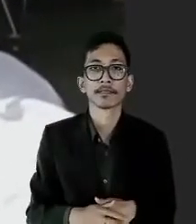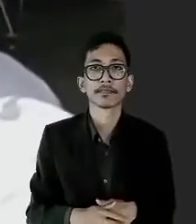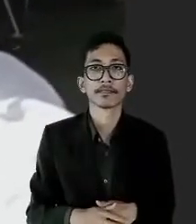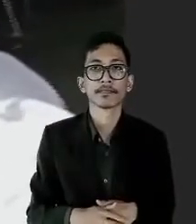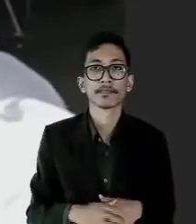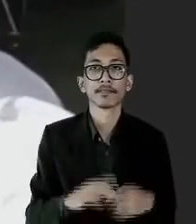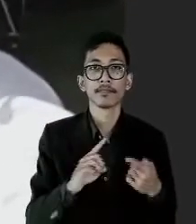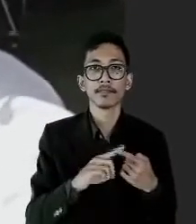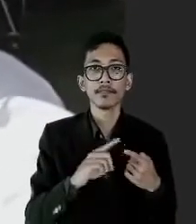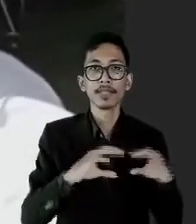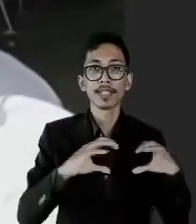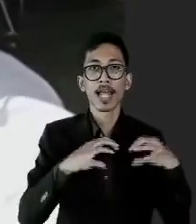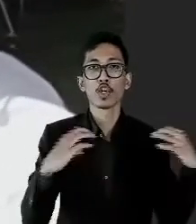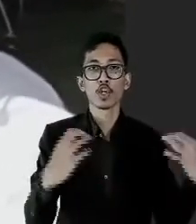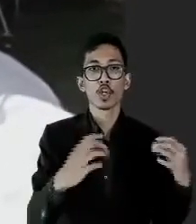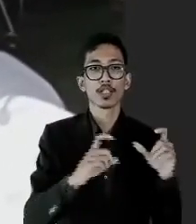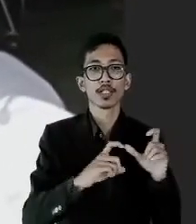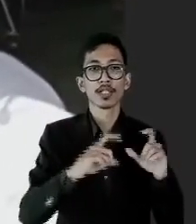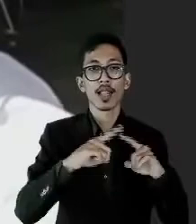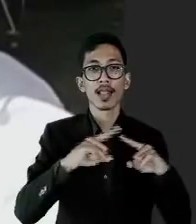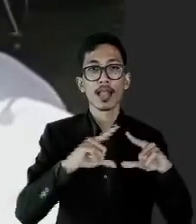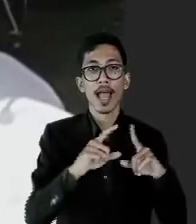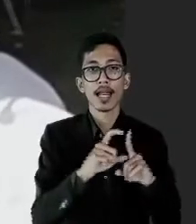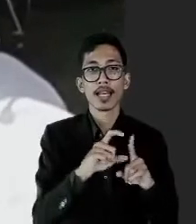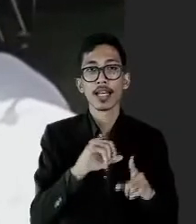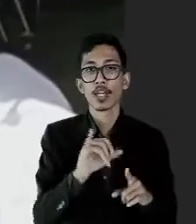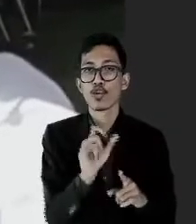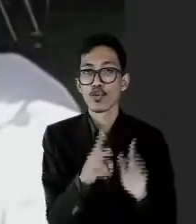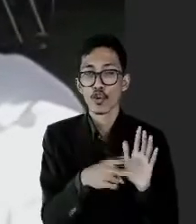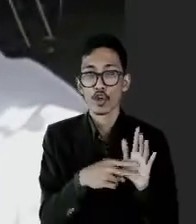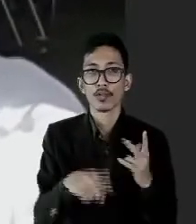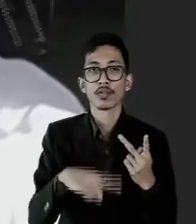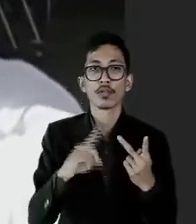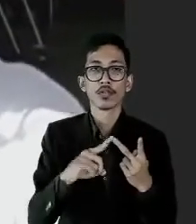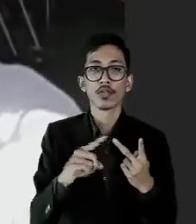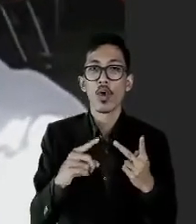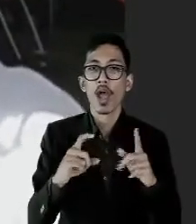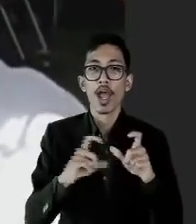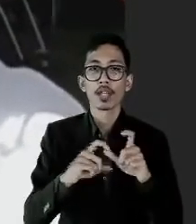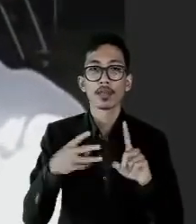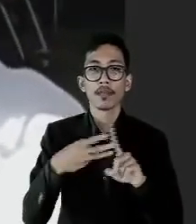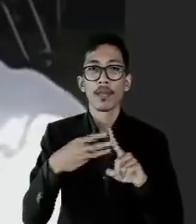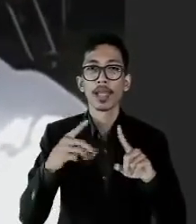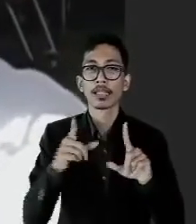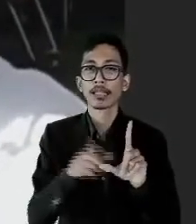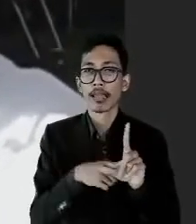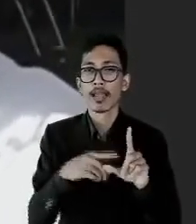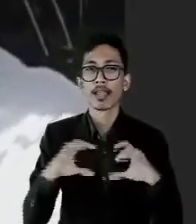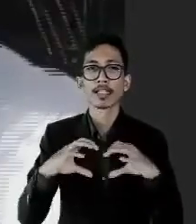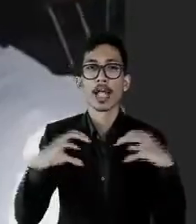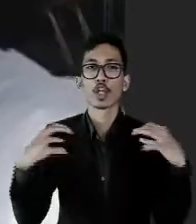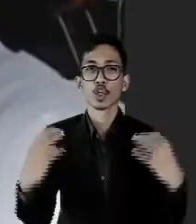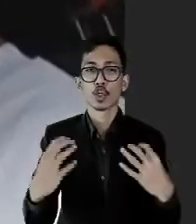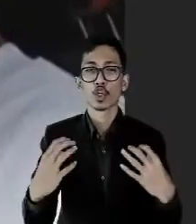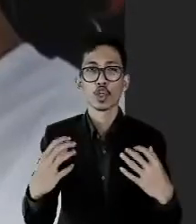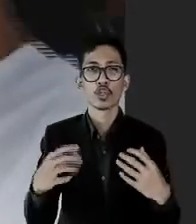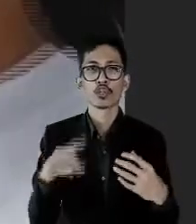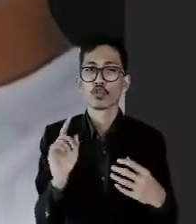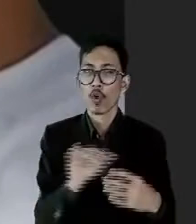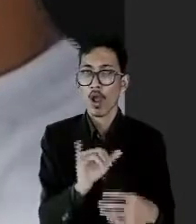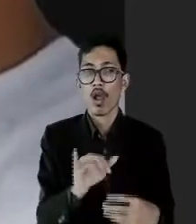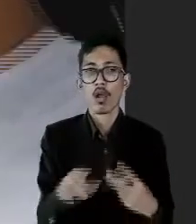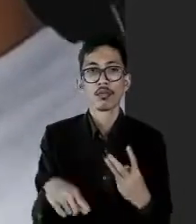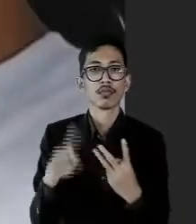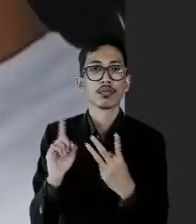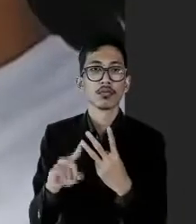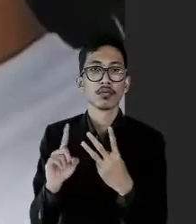Stadion Utama Lukas NMB, yang kedua di SBY, Stadion Barnabas Yowe, titik